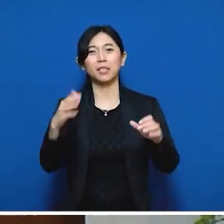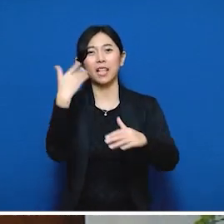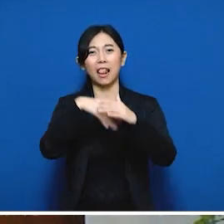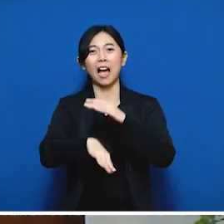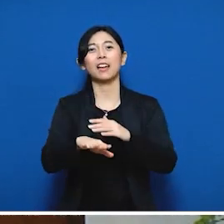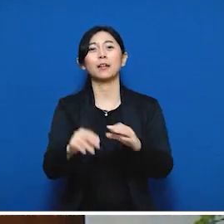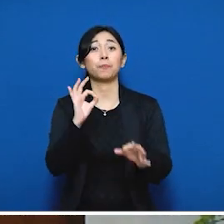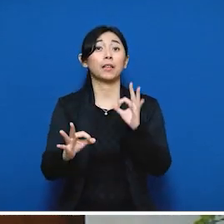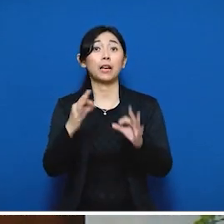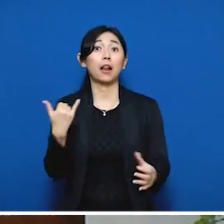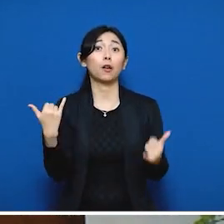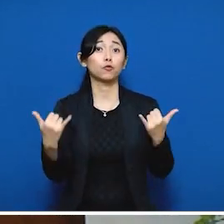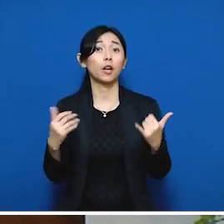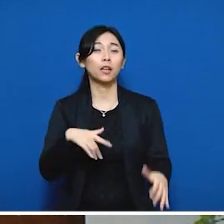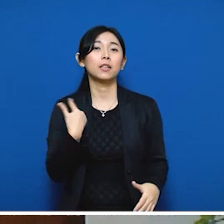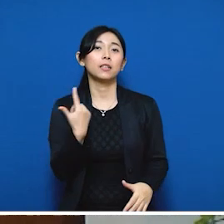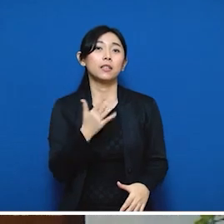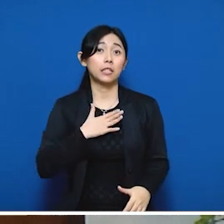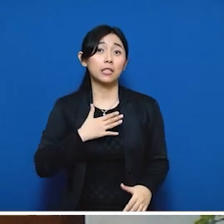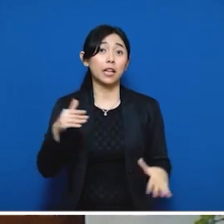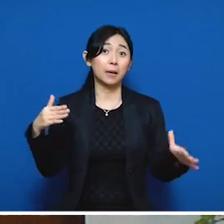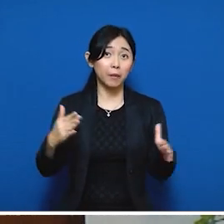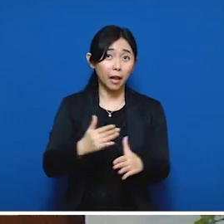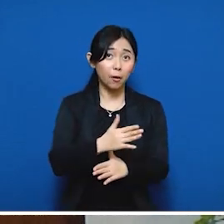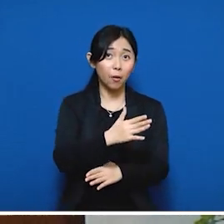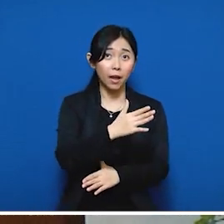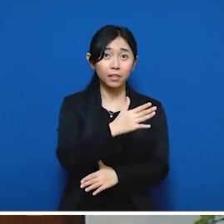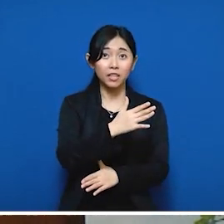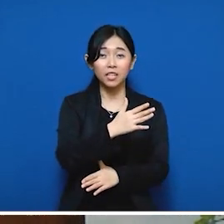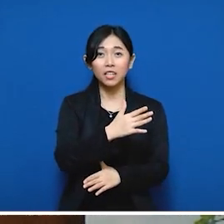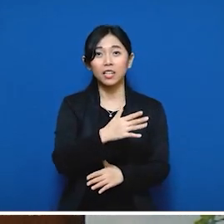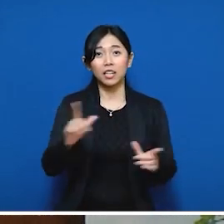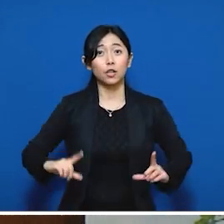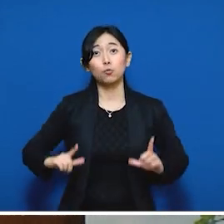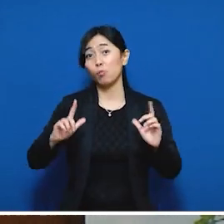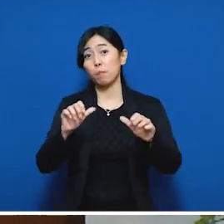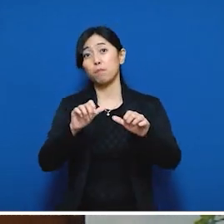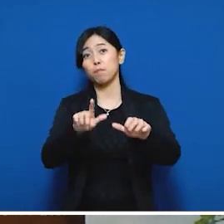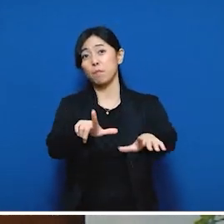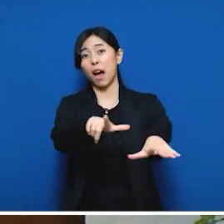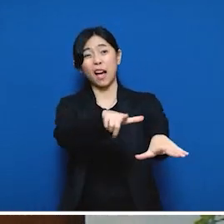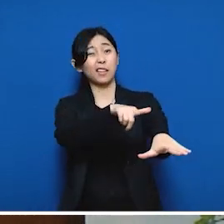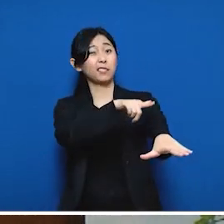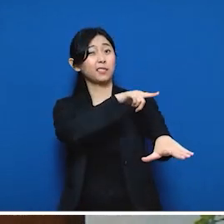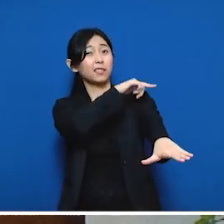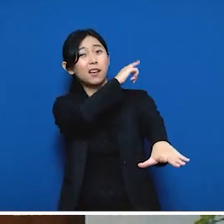kalau sekarang saya sudah melewati kehidupan yang cukup banyak, ya, bisa sekolah, bisa